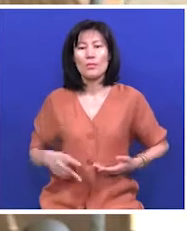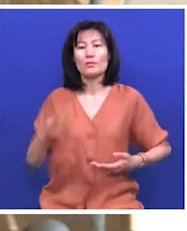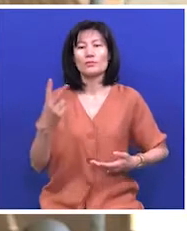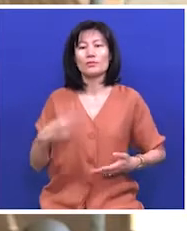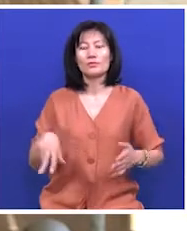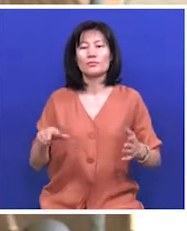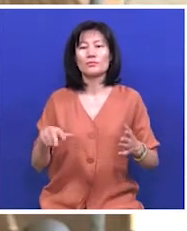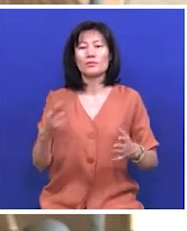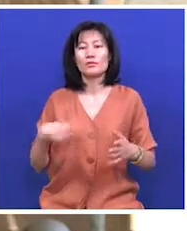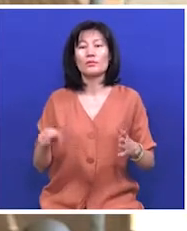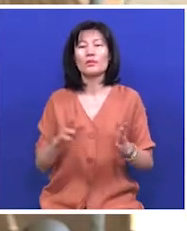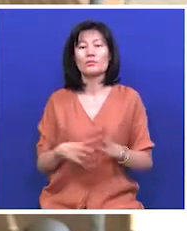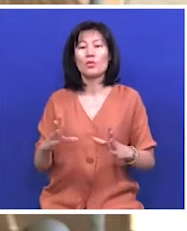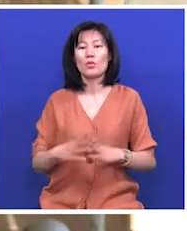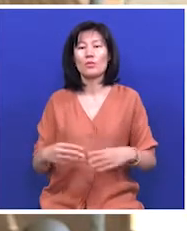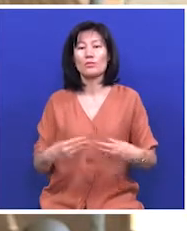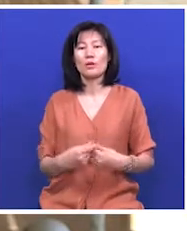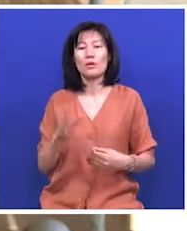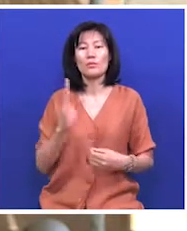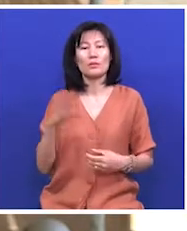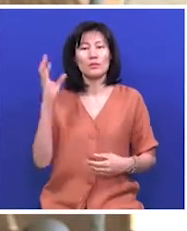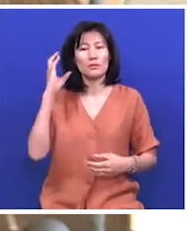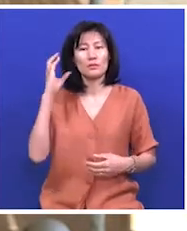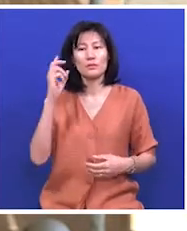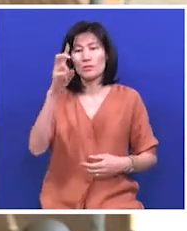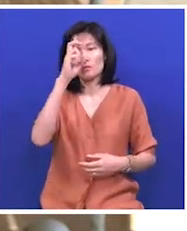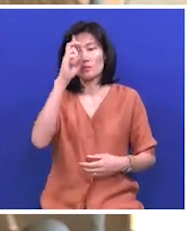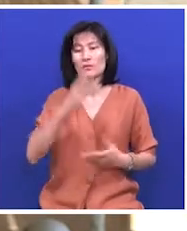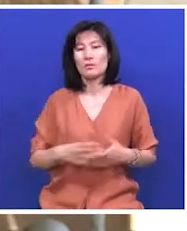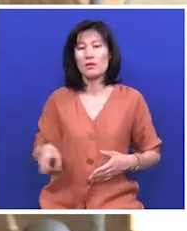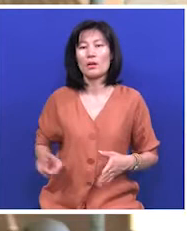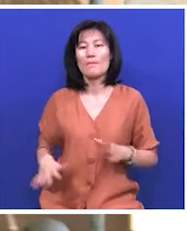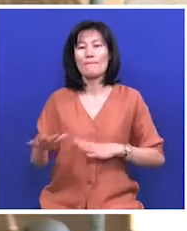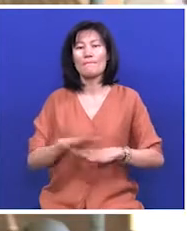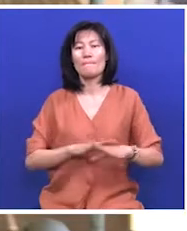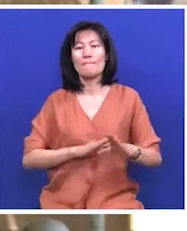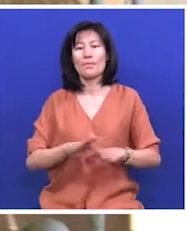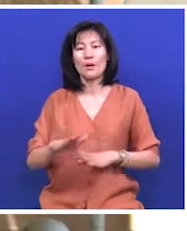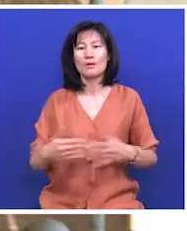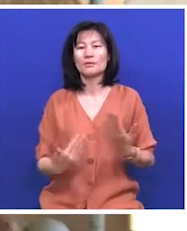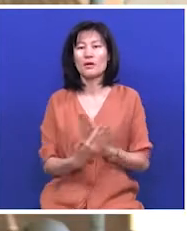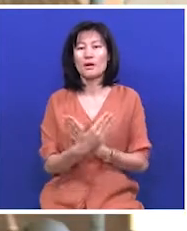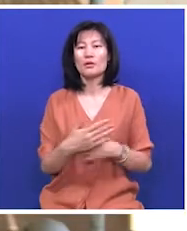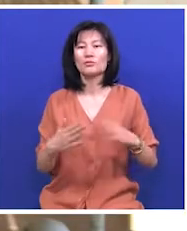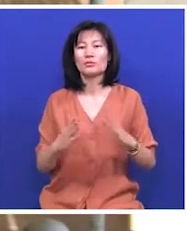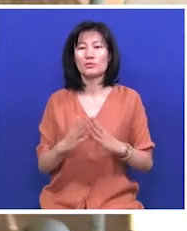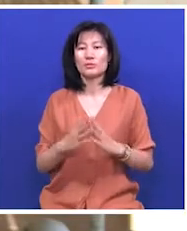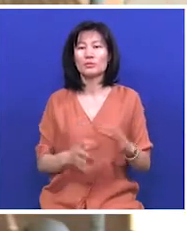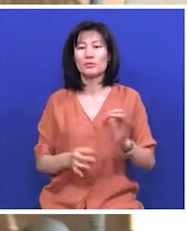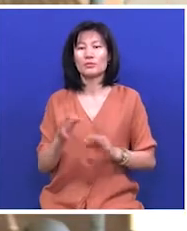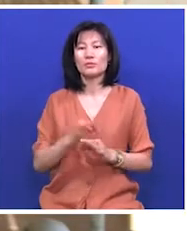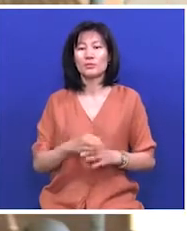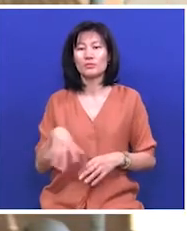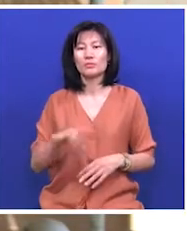тұрған 28 отбасы бар. Мен қазір соны естіп отырмын. Үкімет басшысы соған бәріне жаңадан салынып